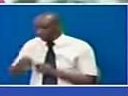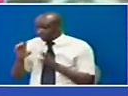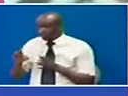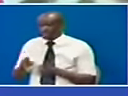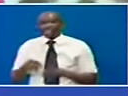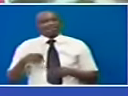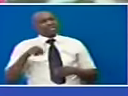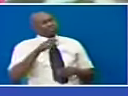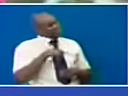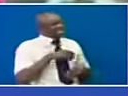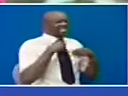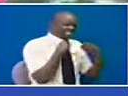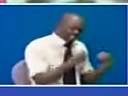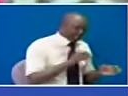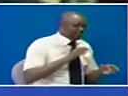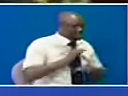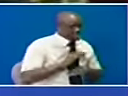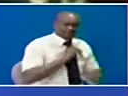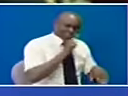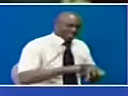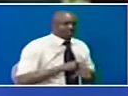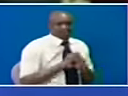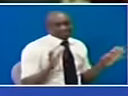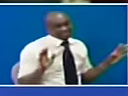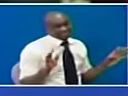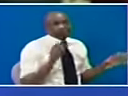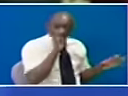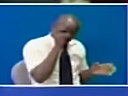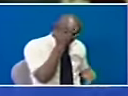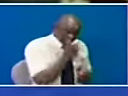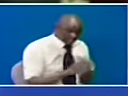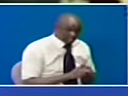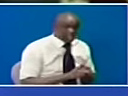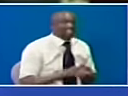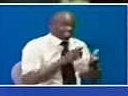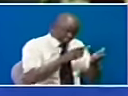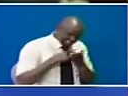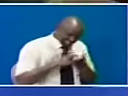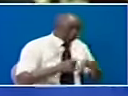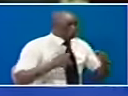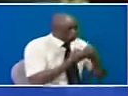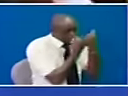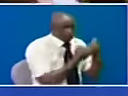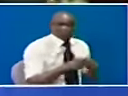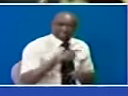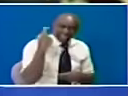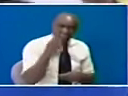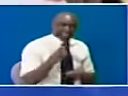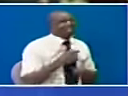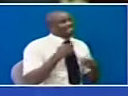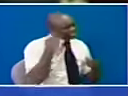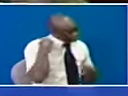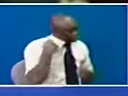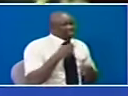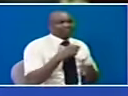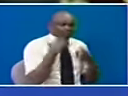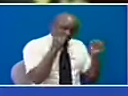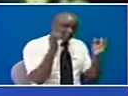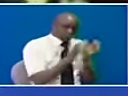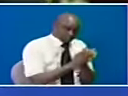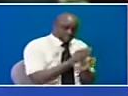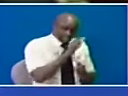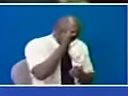Wamepewa muda, wamepewa muda wa kutosha. Na ndio unaona kwamba yani mazungumzo jana rais na magavana wamekaa paka